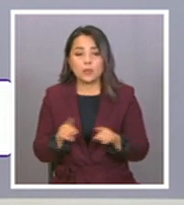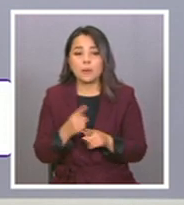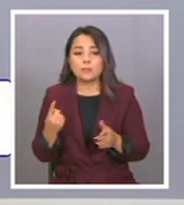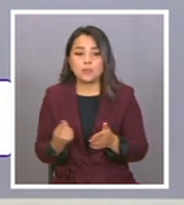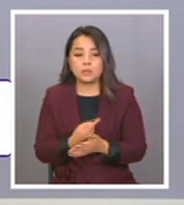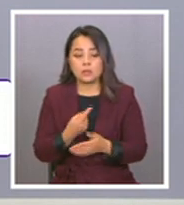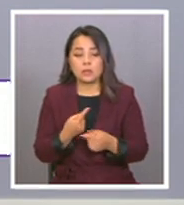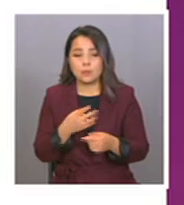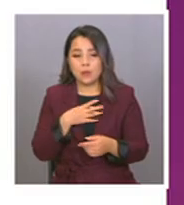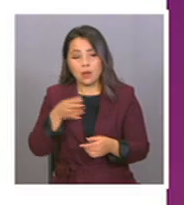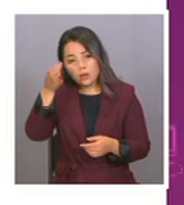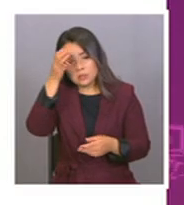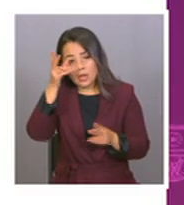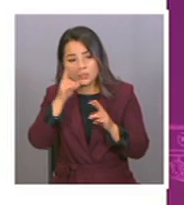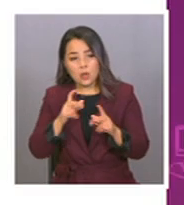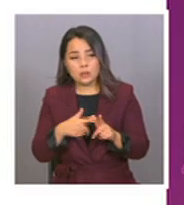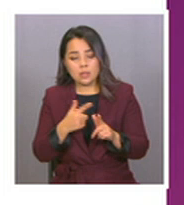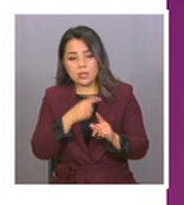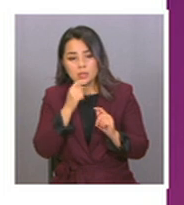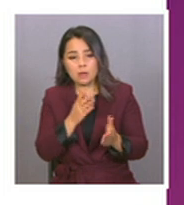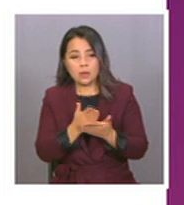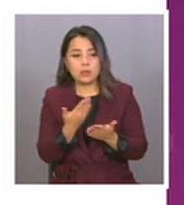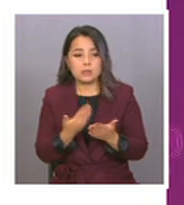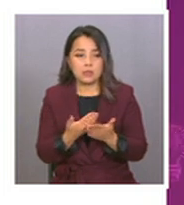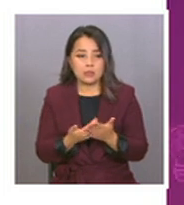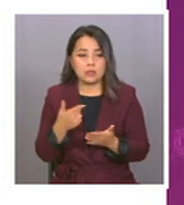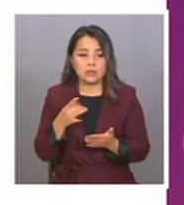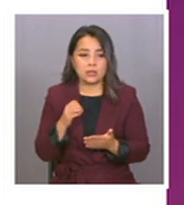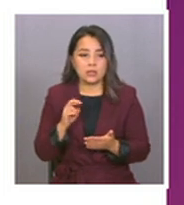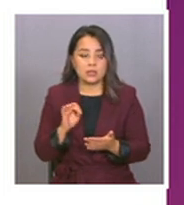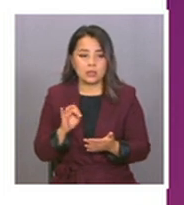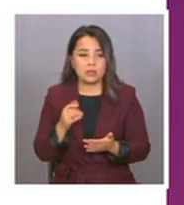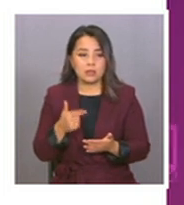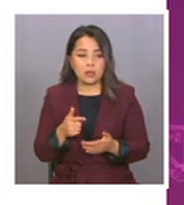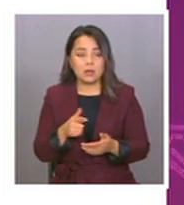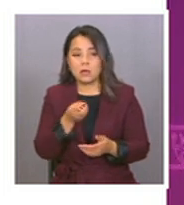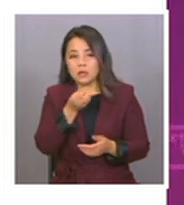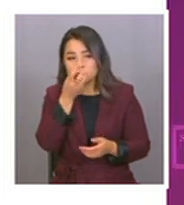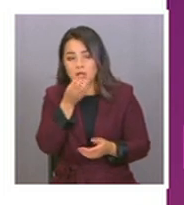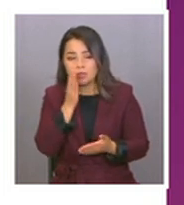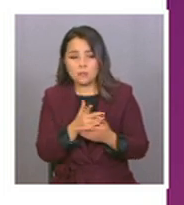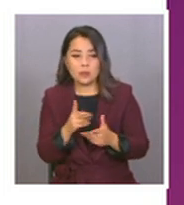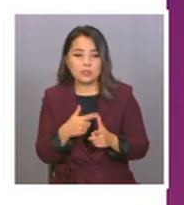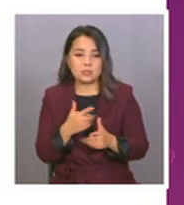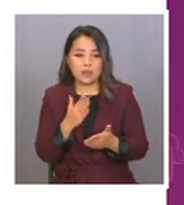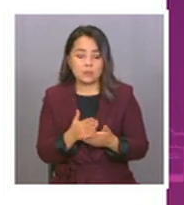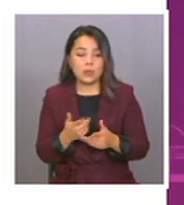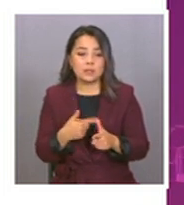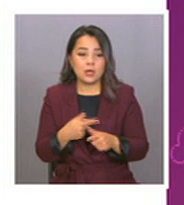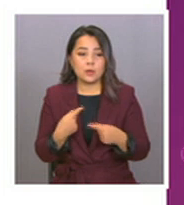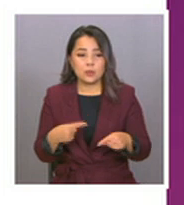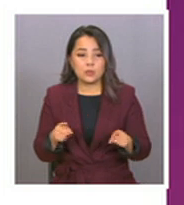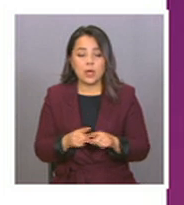зерттеген ғалымдардың атауын да берген. Мысалы, грей қызғалдағы. Сондай-ақ, кейбір атауларда